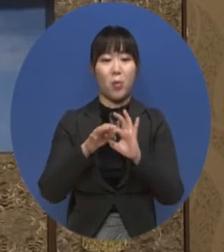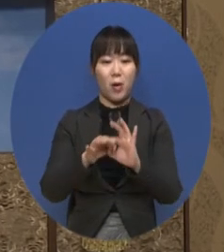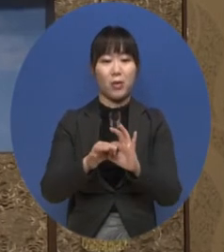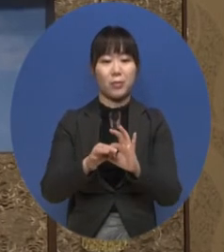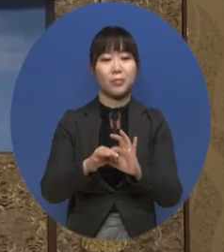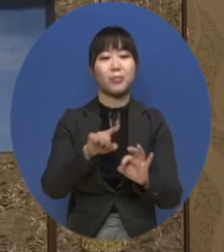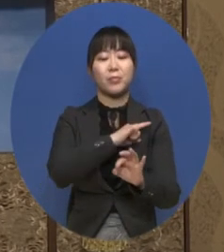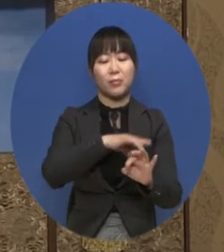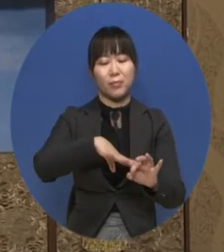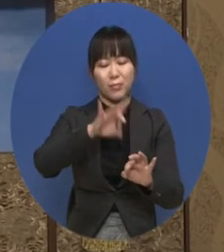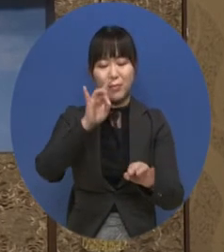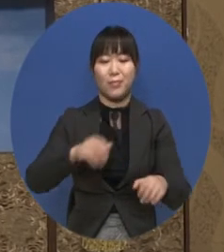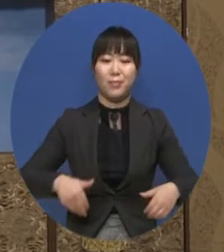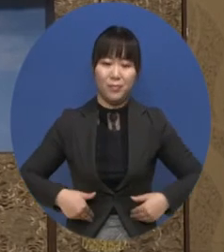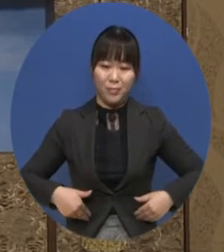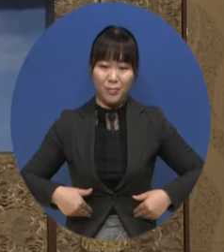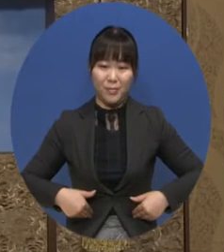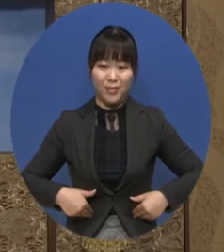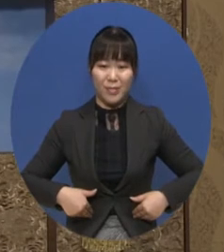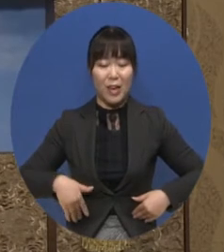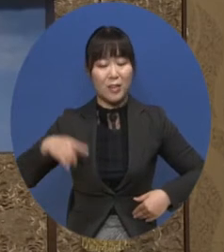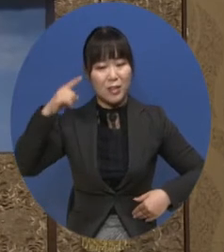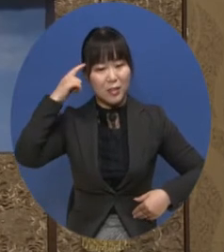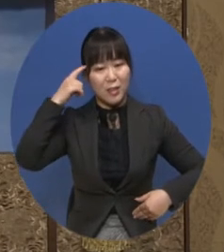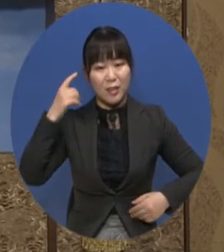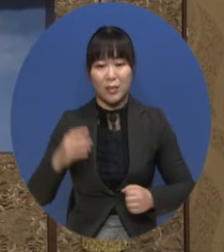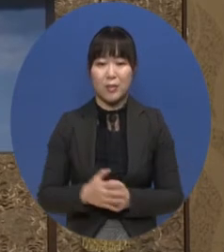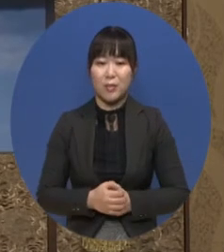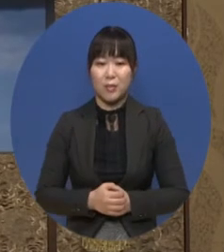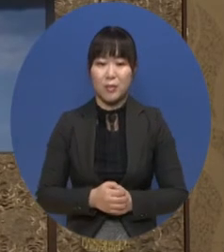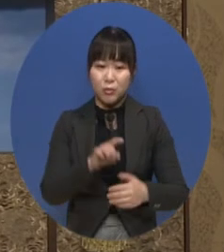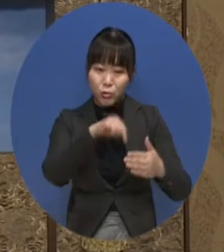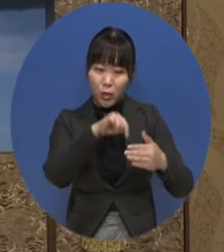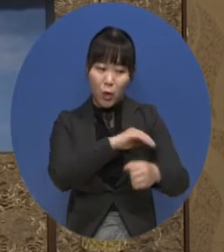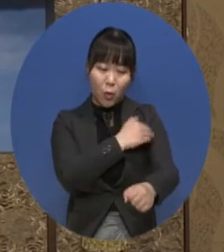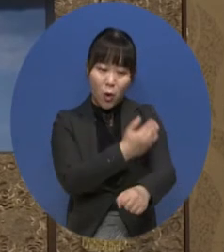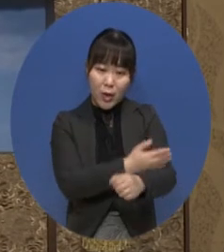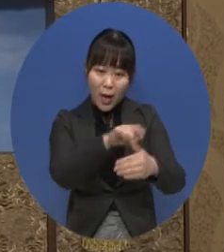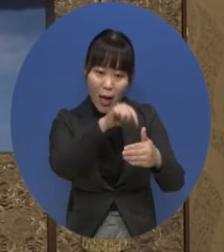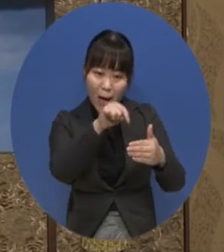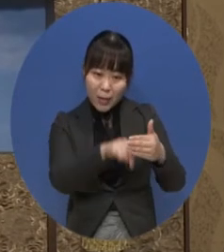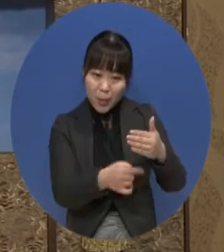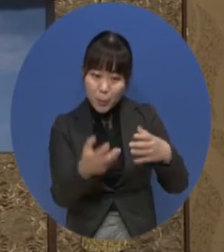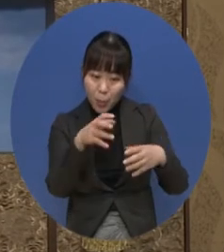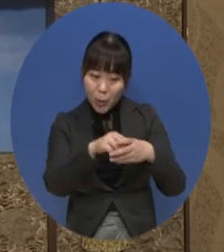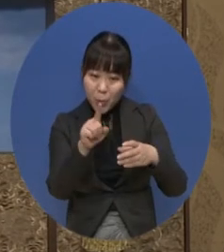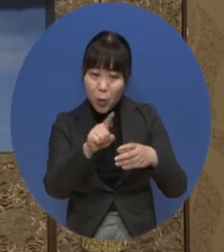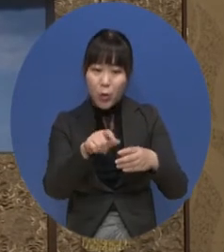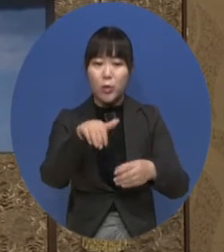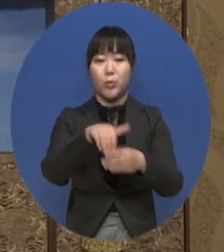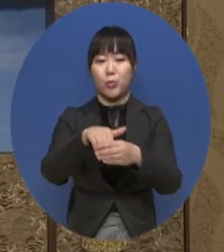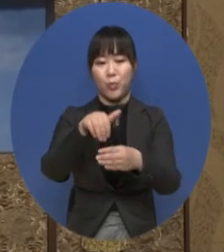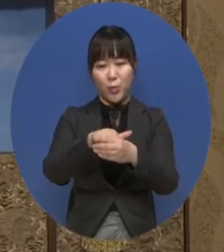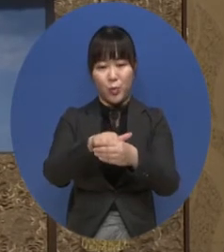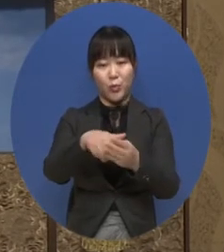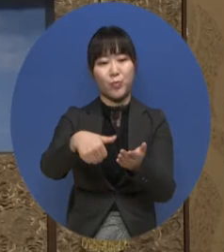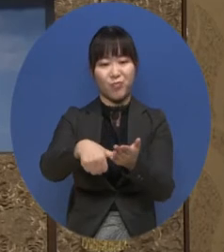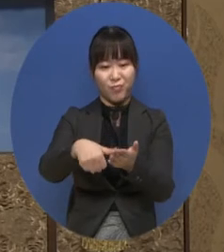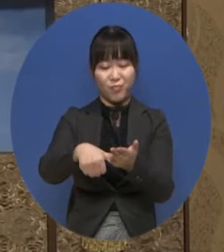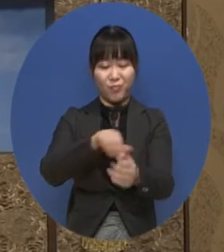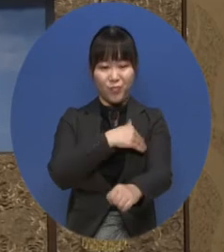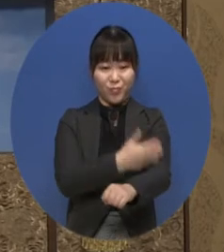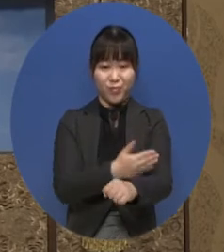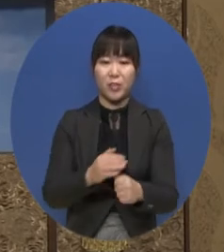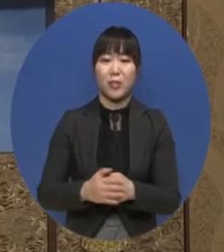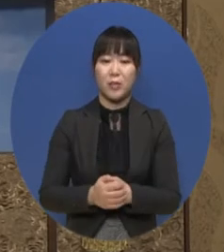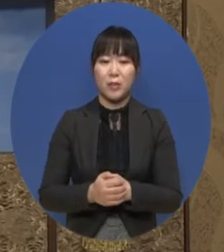대한 거는 가장 먼저 해야 된다라는 생각이 들어요. 근데 그중에 권리 안에 속하는 게 이 선거, 투표권이 있지 않을까 싶습니다. 그렇죠.